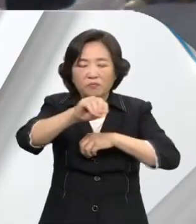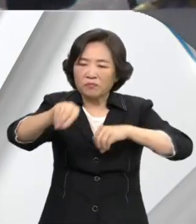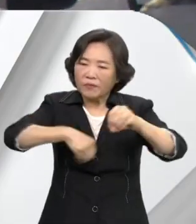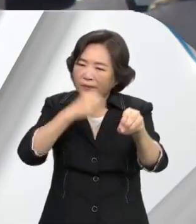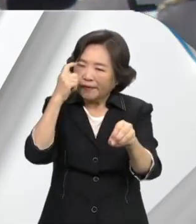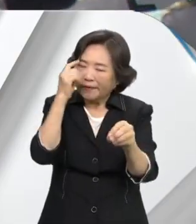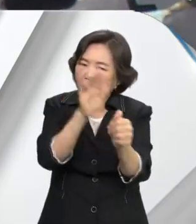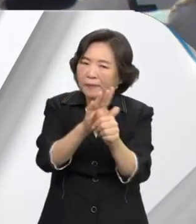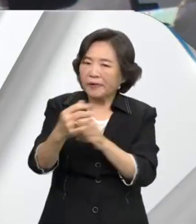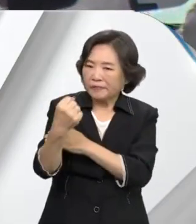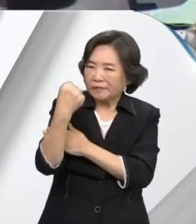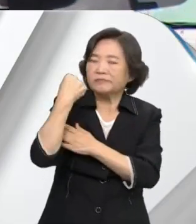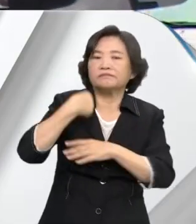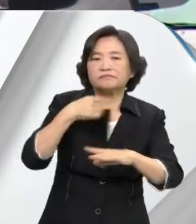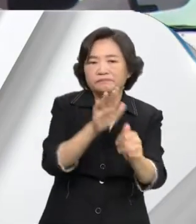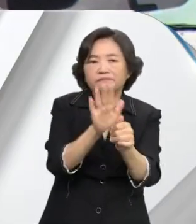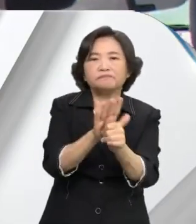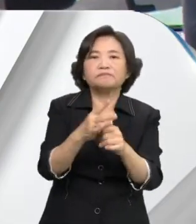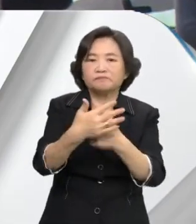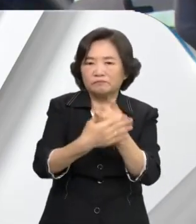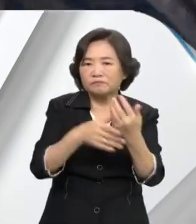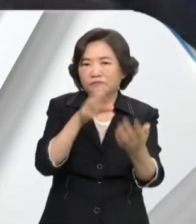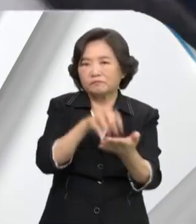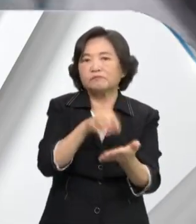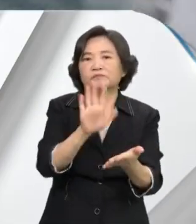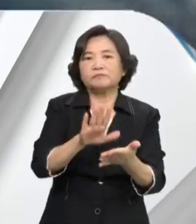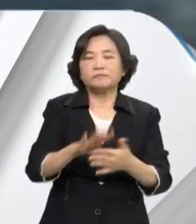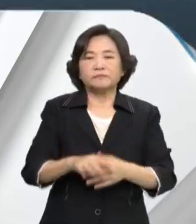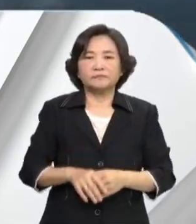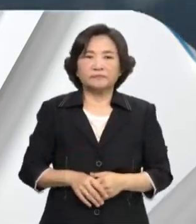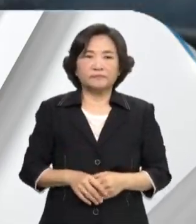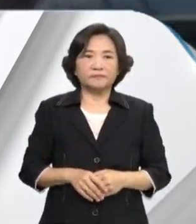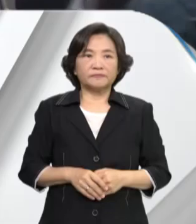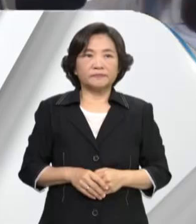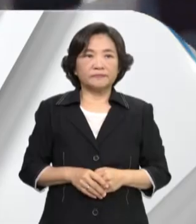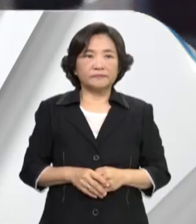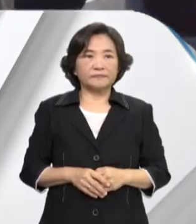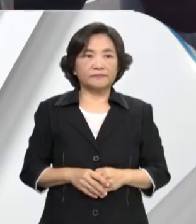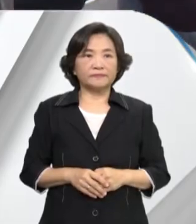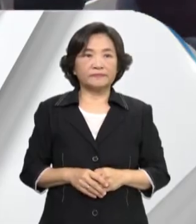居民，争取生态的权益同保障。卡卡新闻罗文泰，桃园报道。